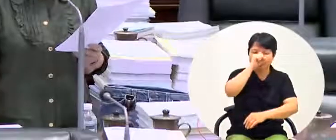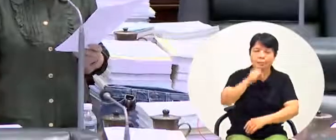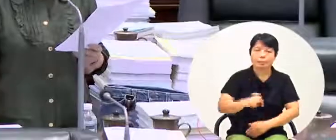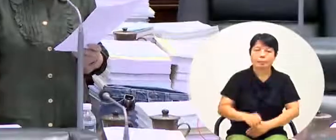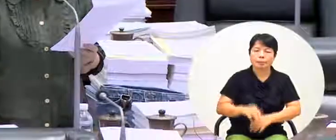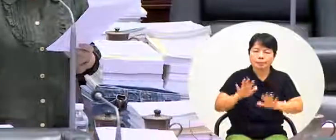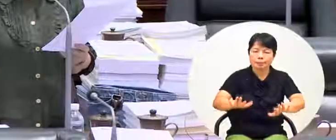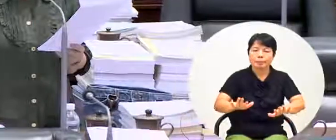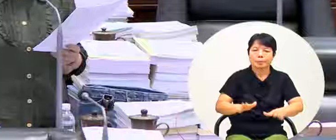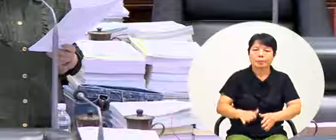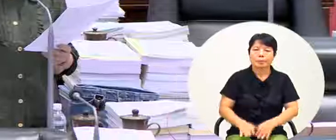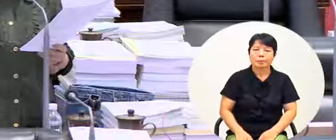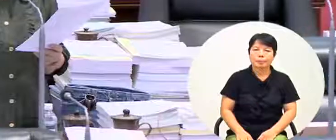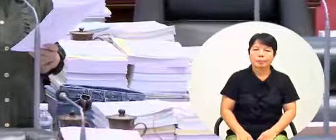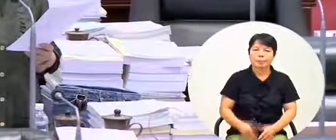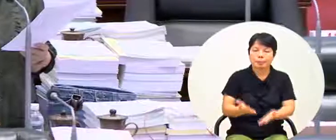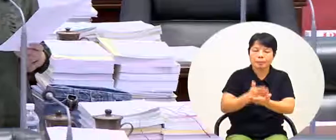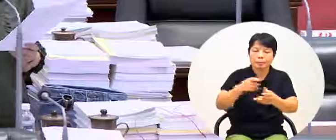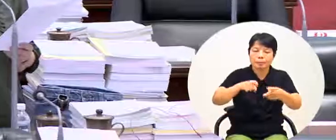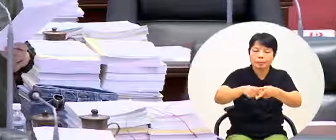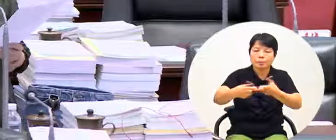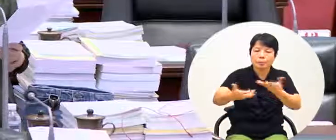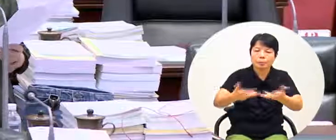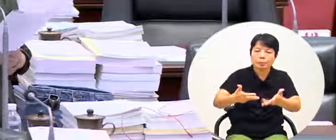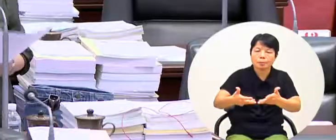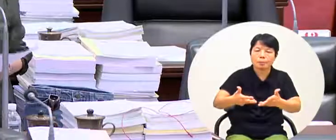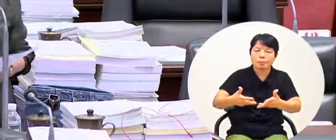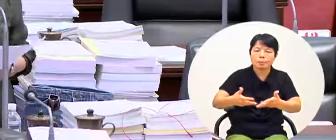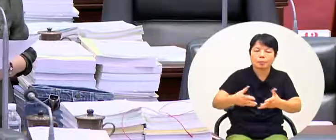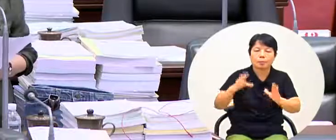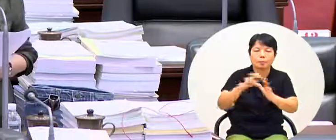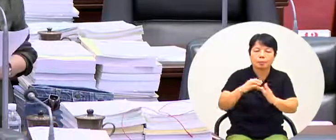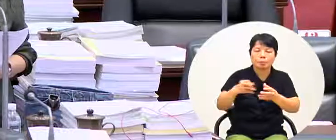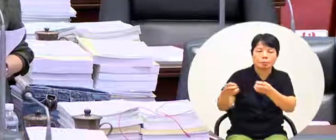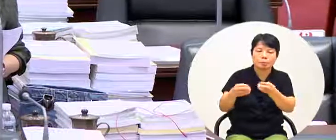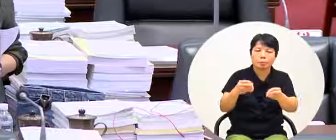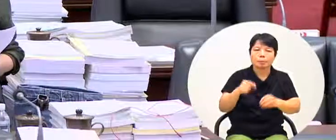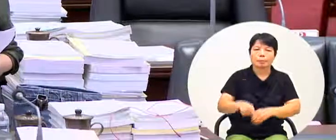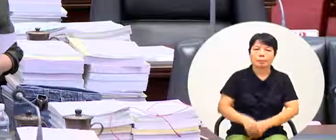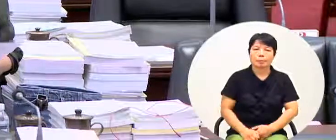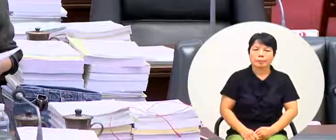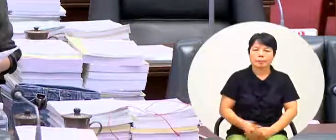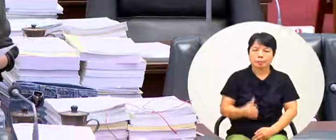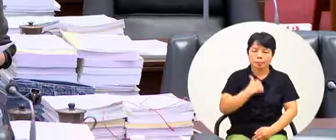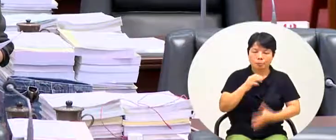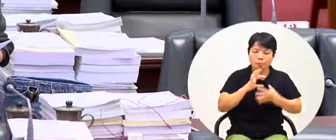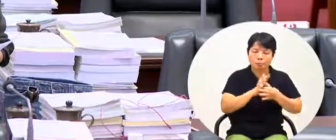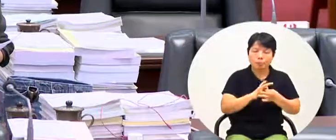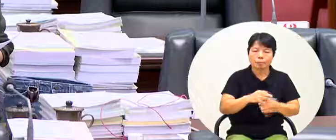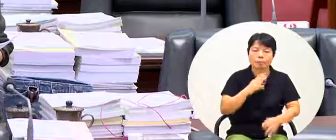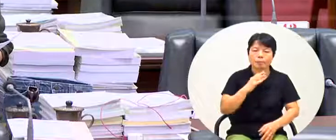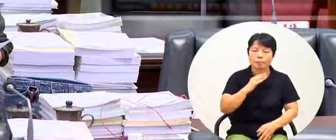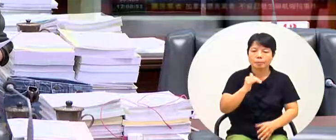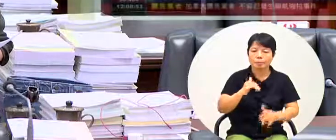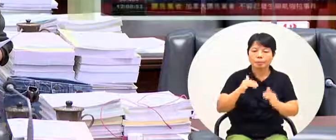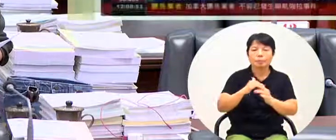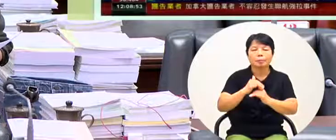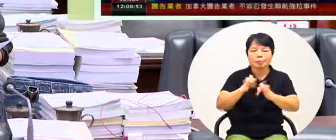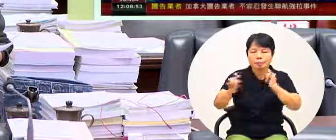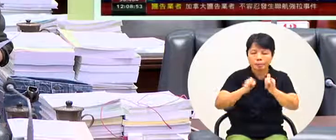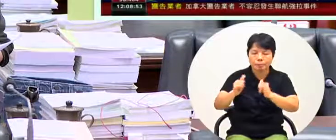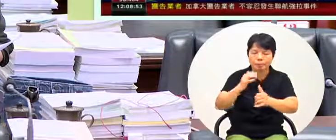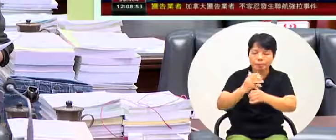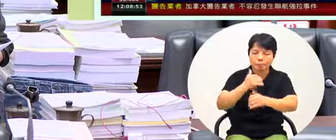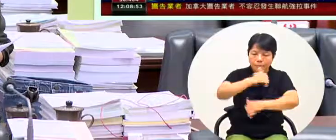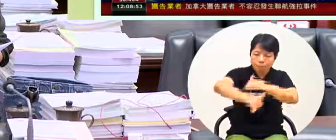讨论的问题啊，就是有关于其实我关心的就是民生问题啦哈。其实老百姓最担心的也是在生